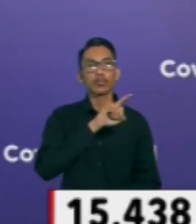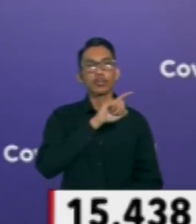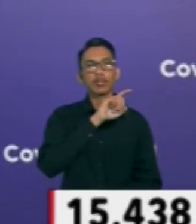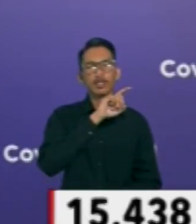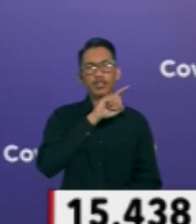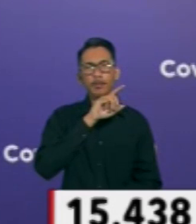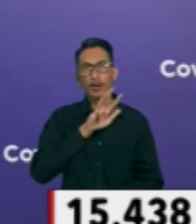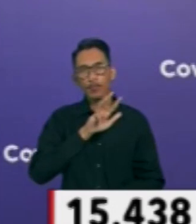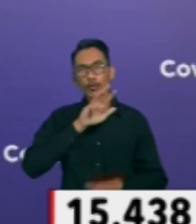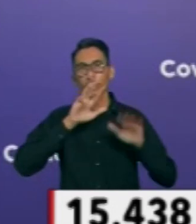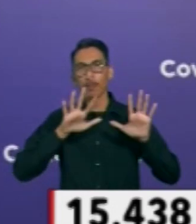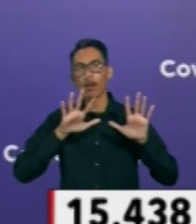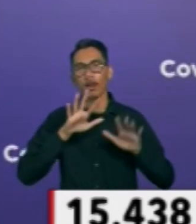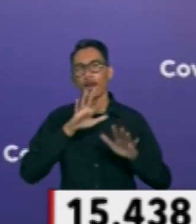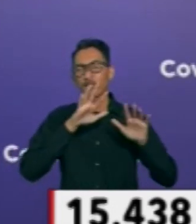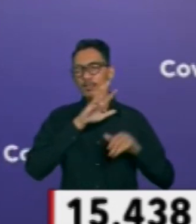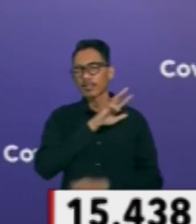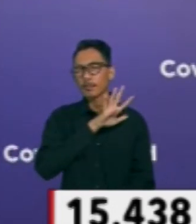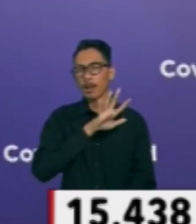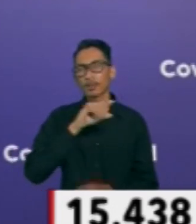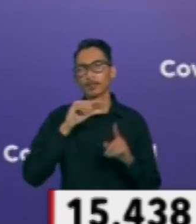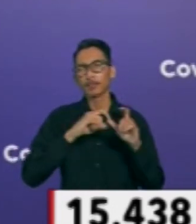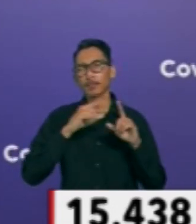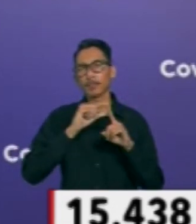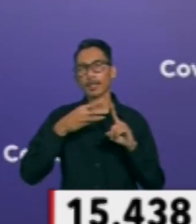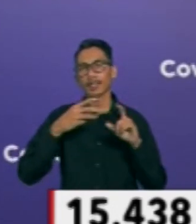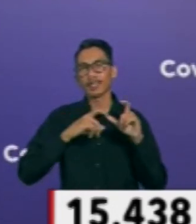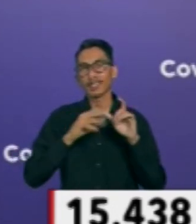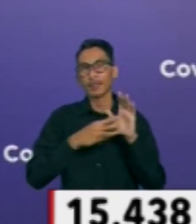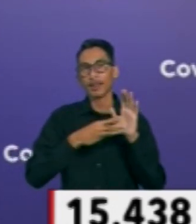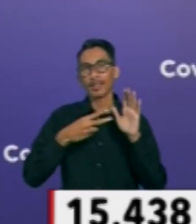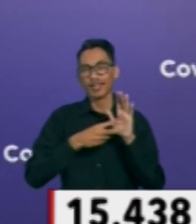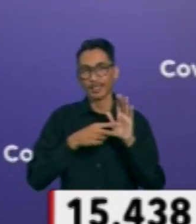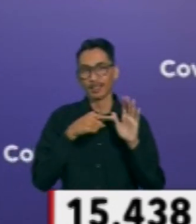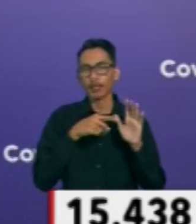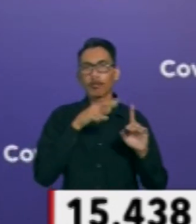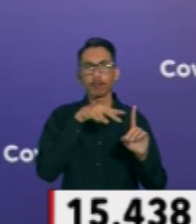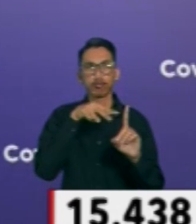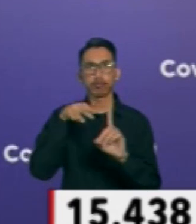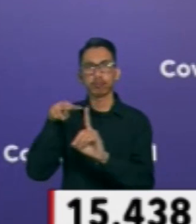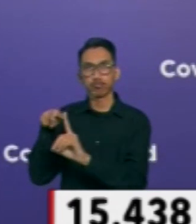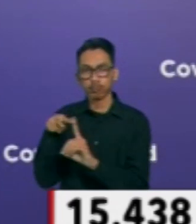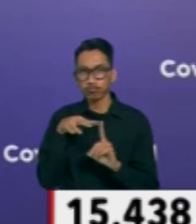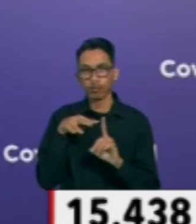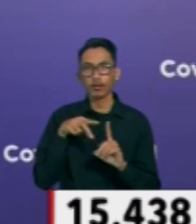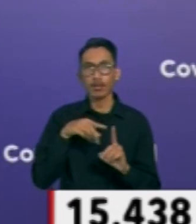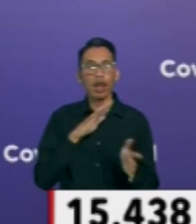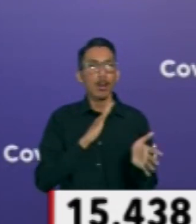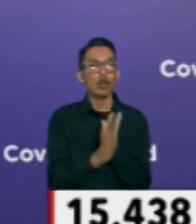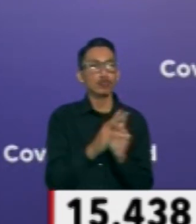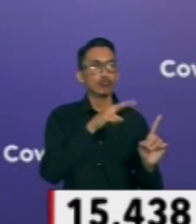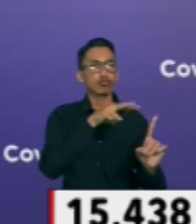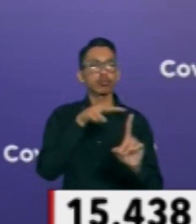spesimen Jumlah ini adalah gabungan dari pemeriksaan dengan menggunakan real-time BCR